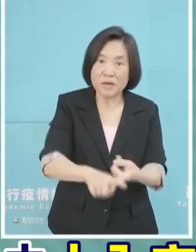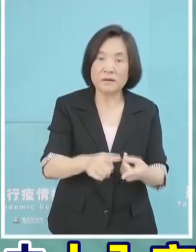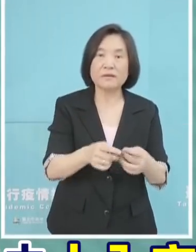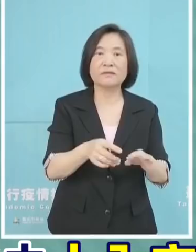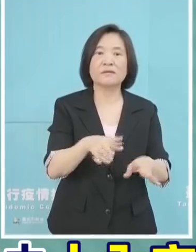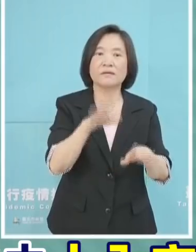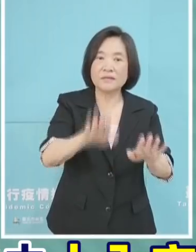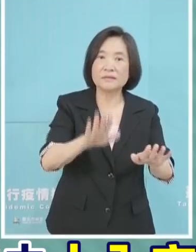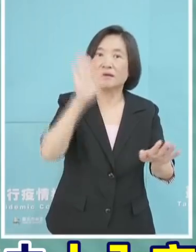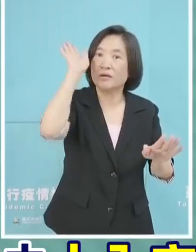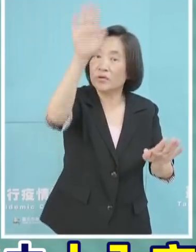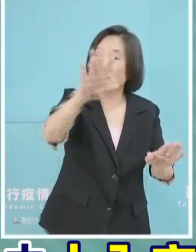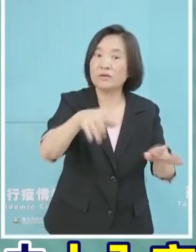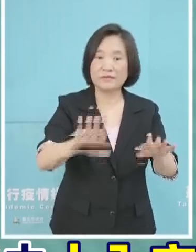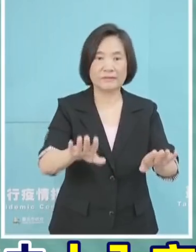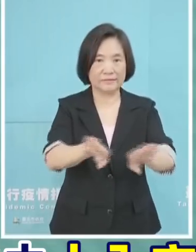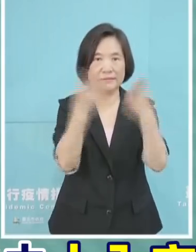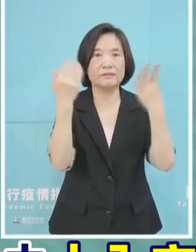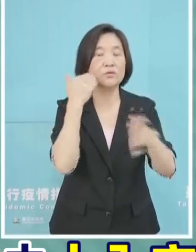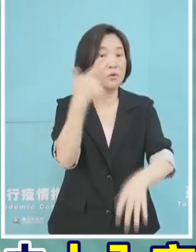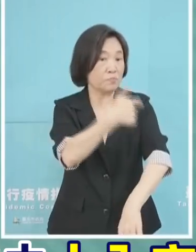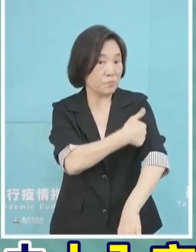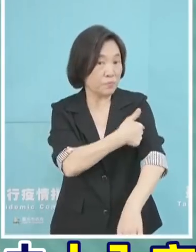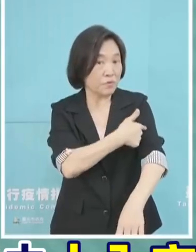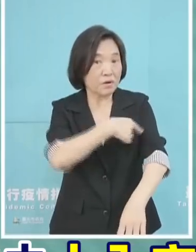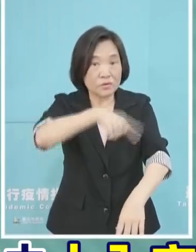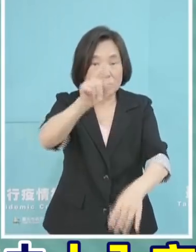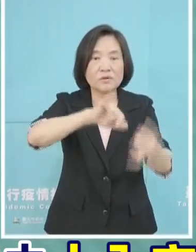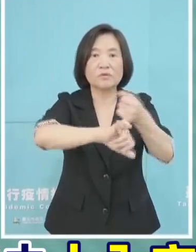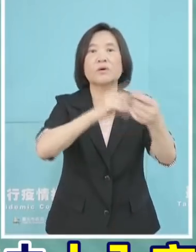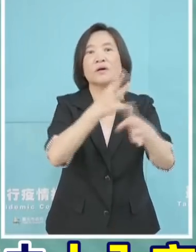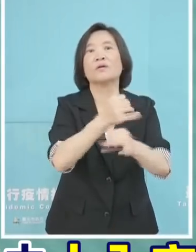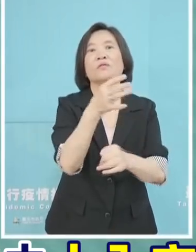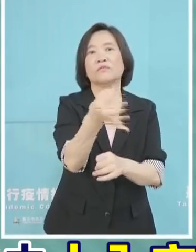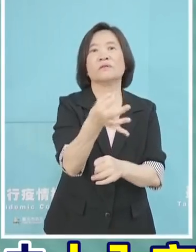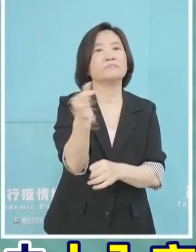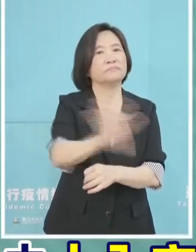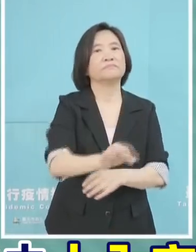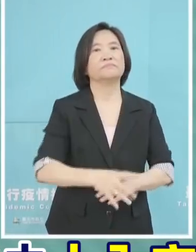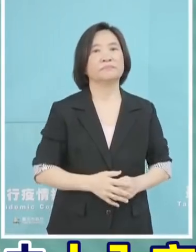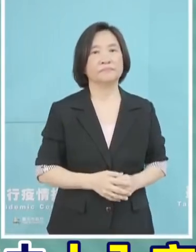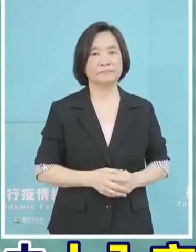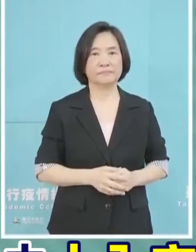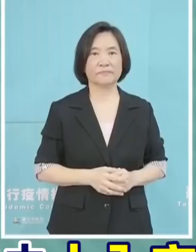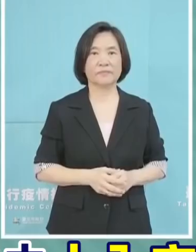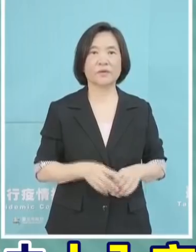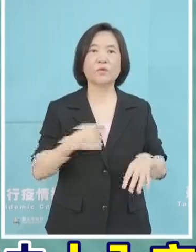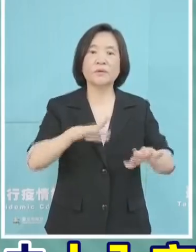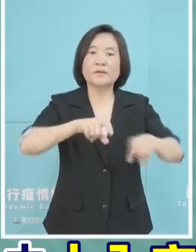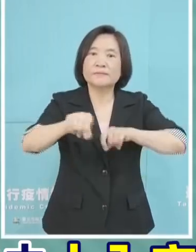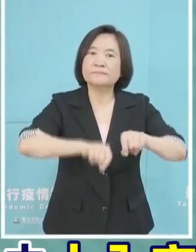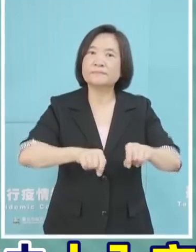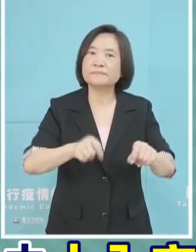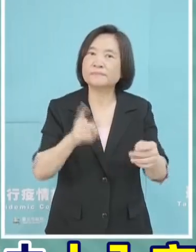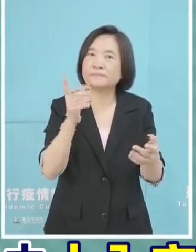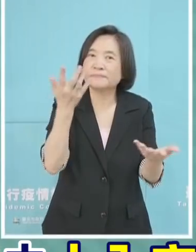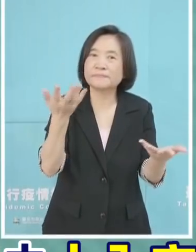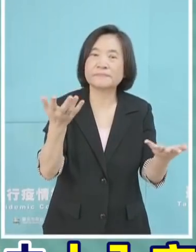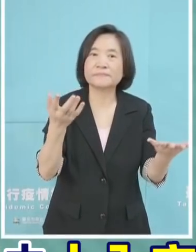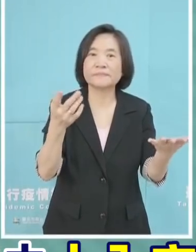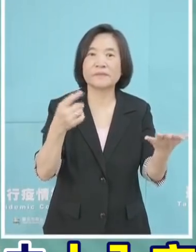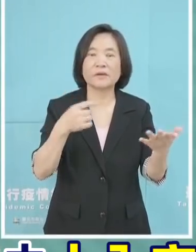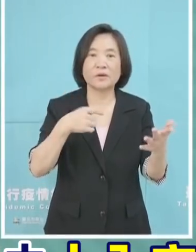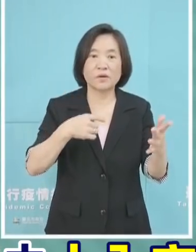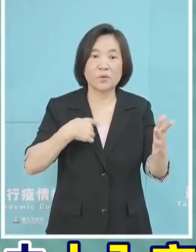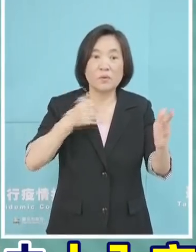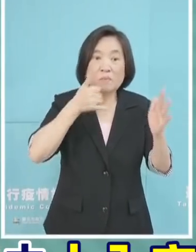现在未来这样哈，从现在开始就是不收，不要再去收钱。那只要我们会有这个政策，是因为我们到第一